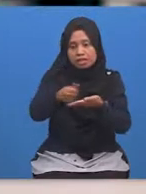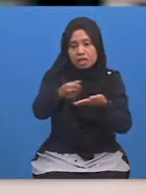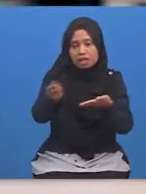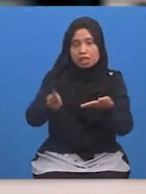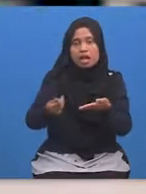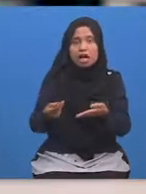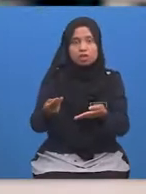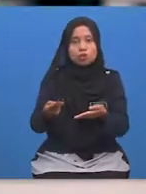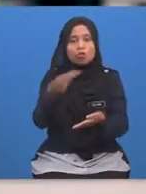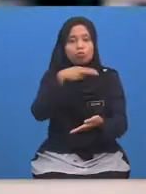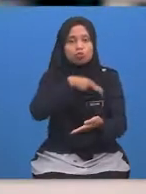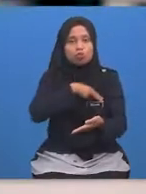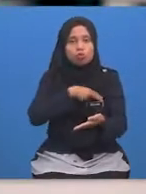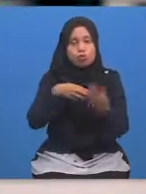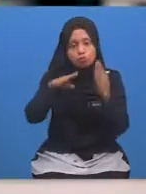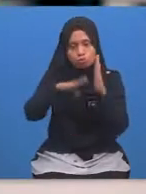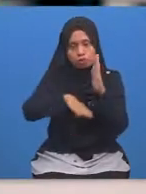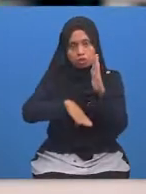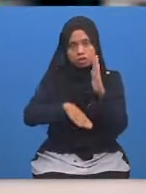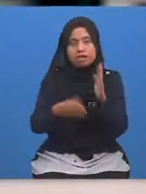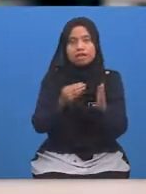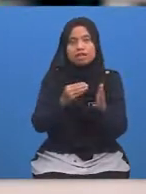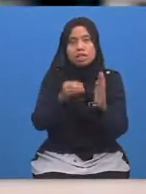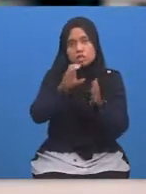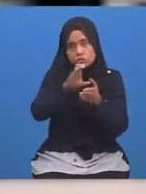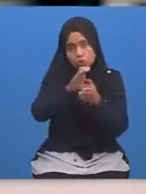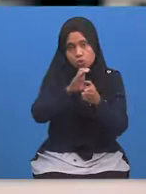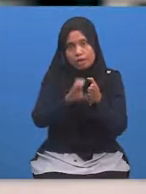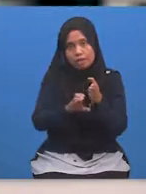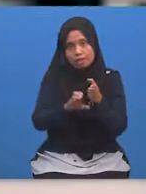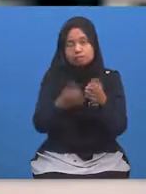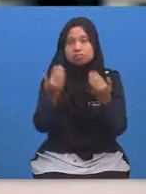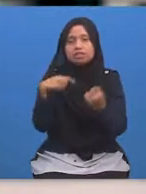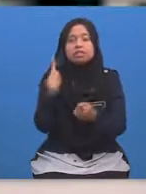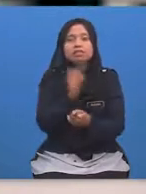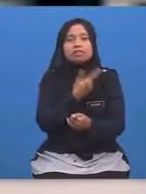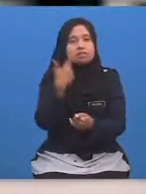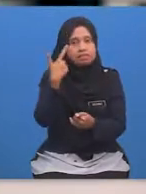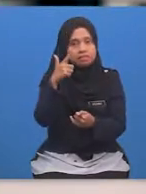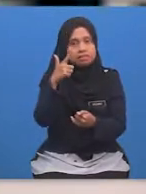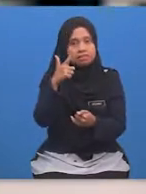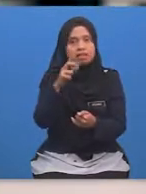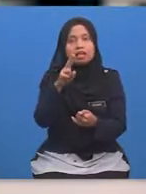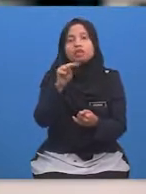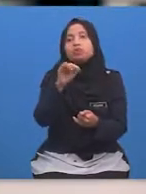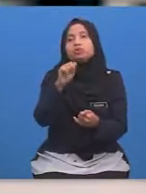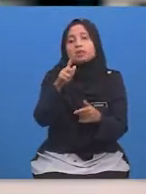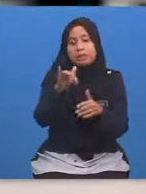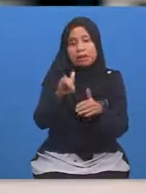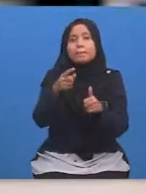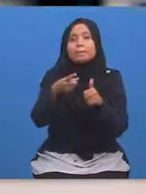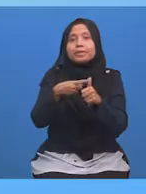untung rugi dan cukai. Mari kita lihat gambar unit perniagaan yang